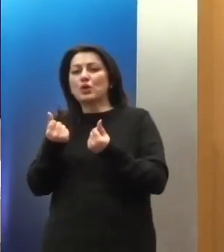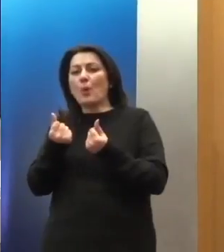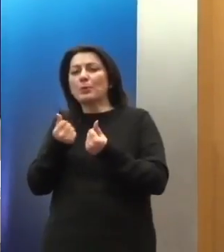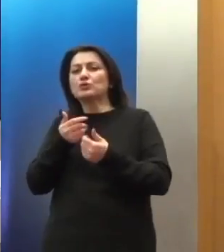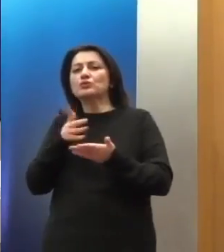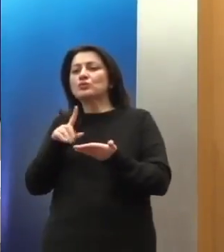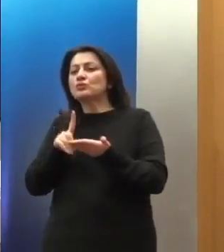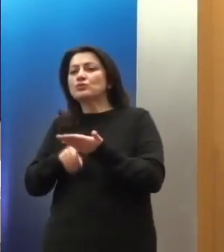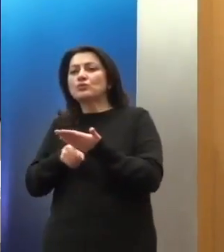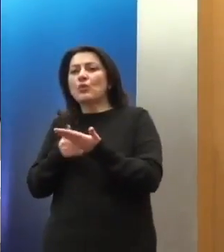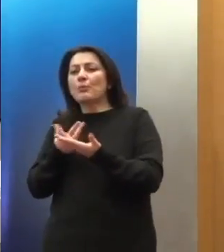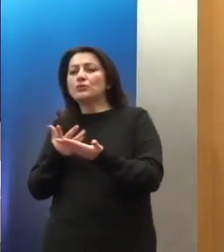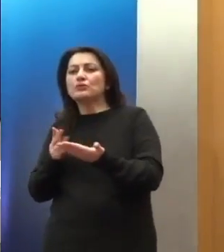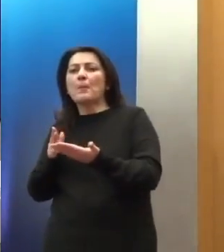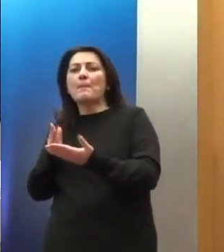Τι εννοώ?